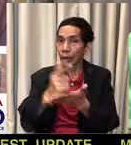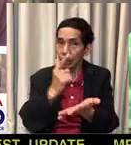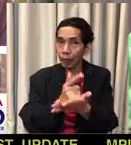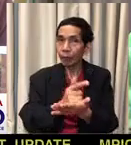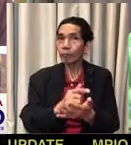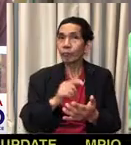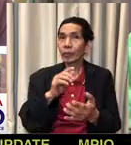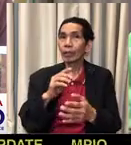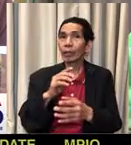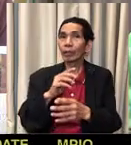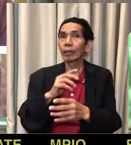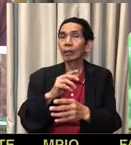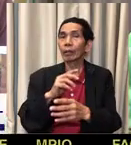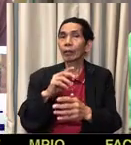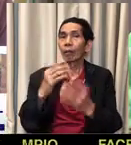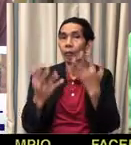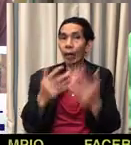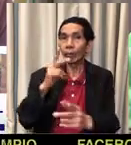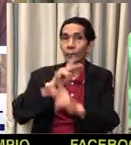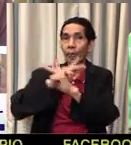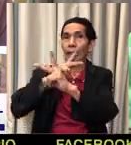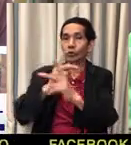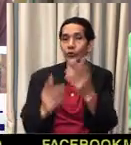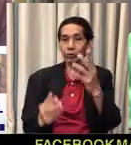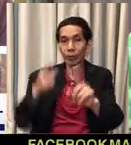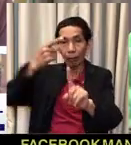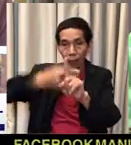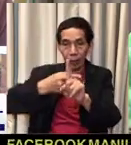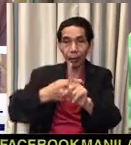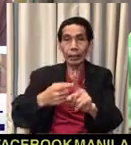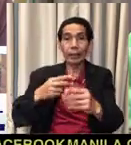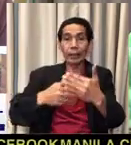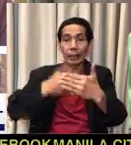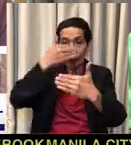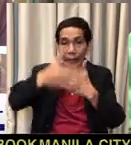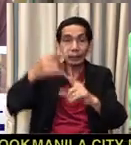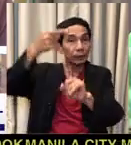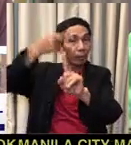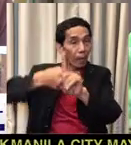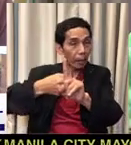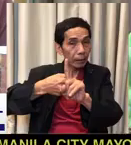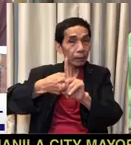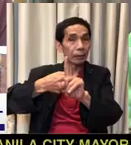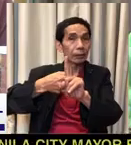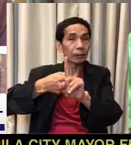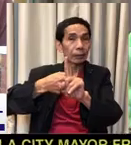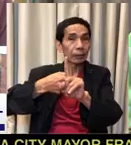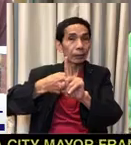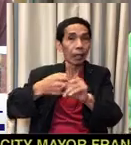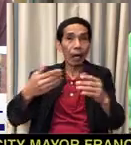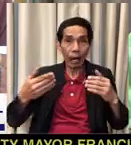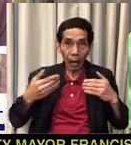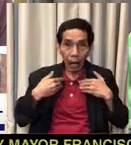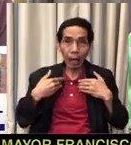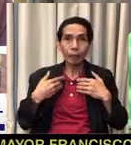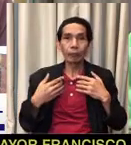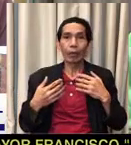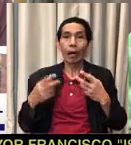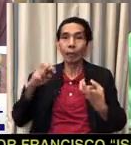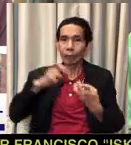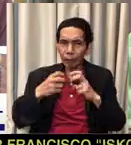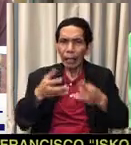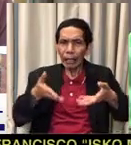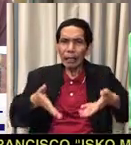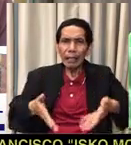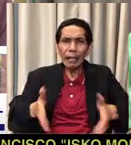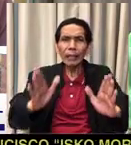fire prevention month na naman tayo sa March. Pinagpapauna ko na, next month na yun. Pag may mga ganong aberya, hayaan